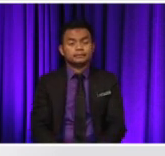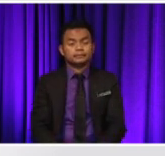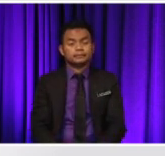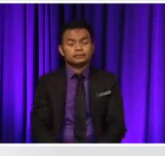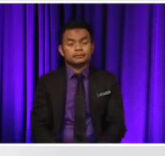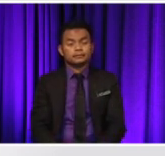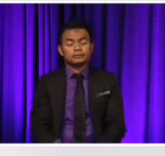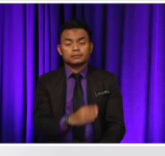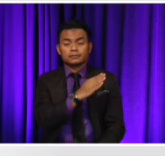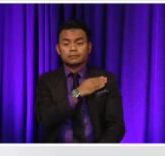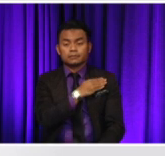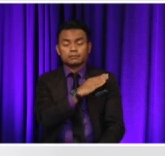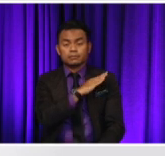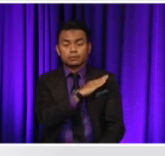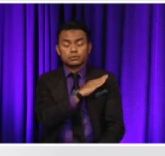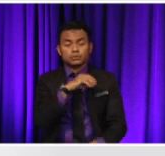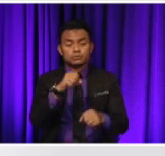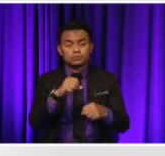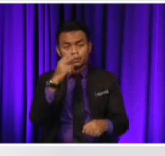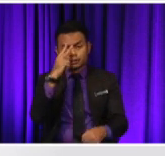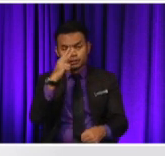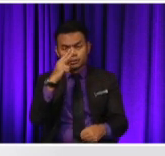mengawal hasil setiap quality